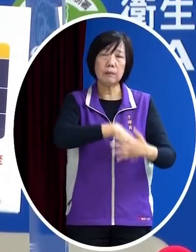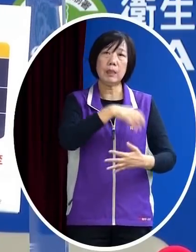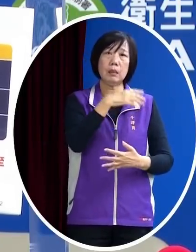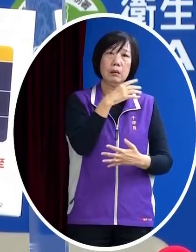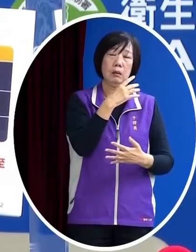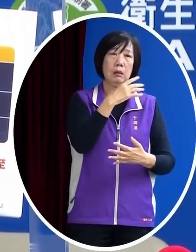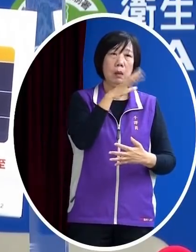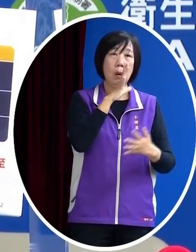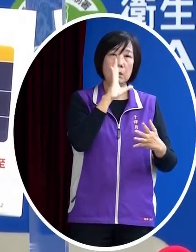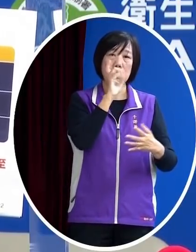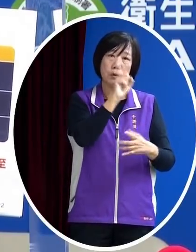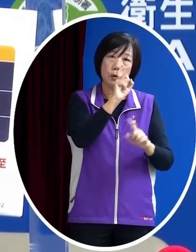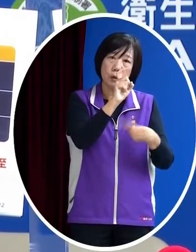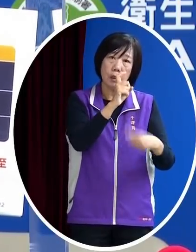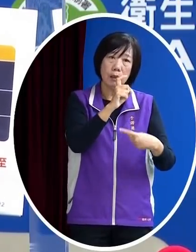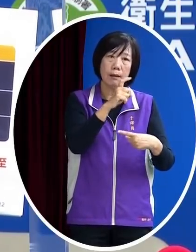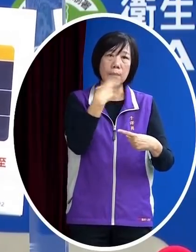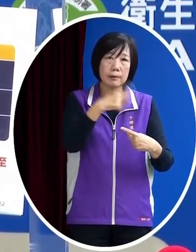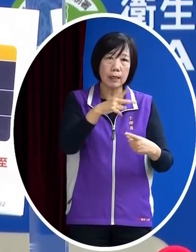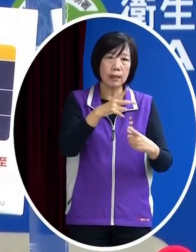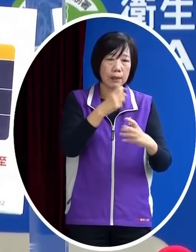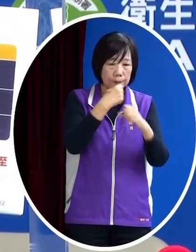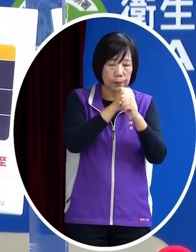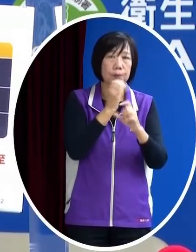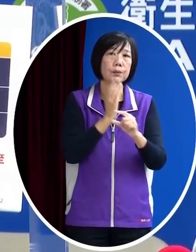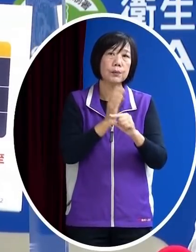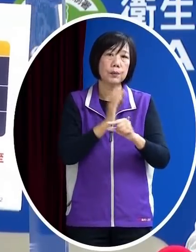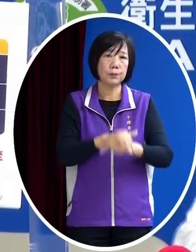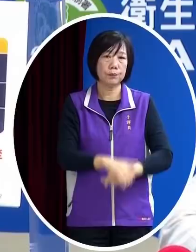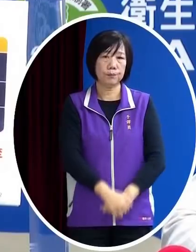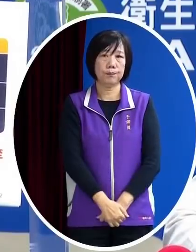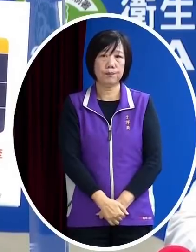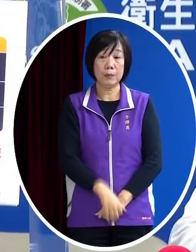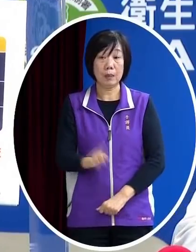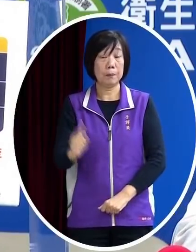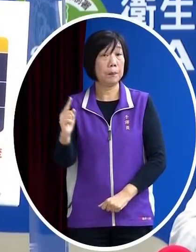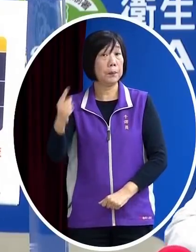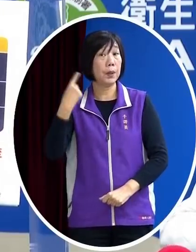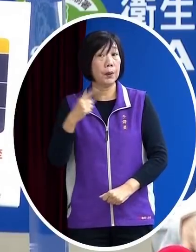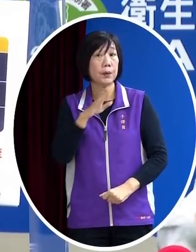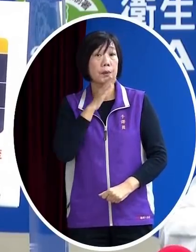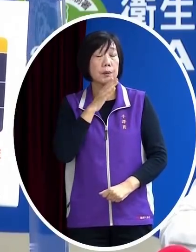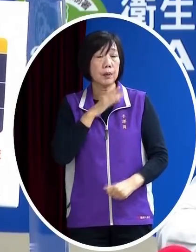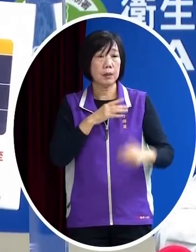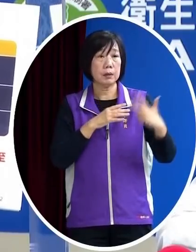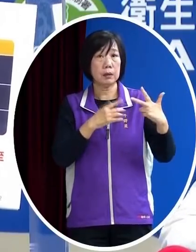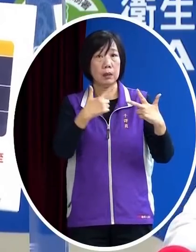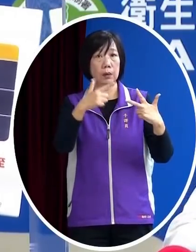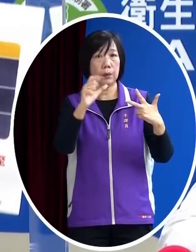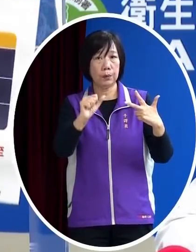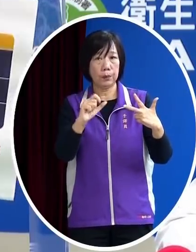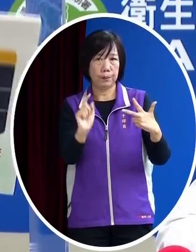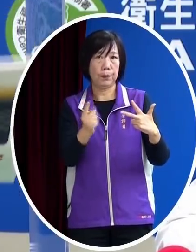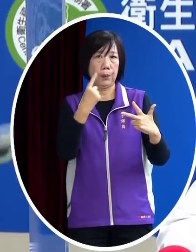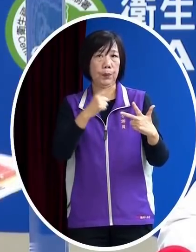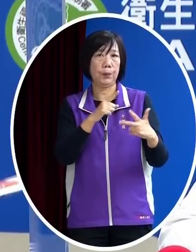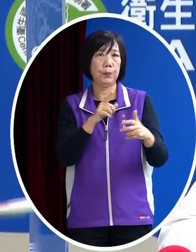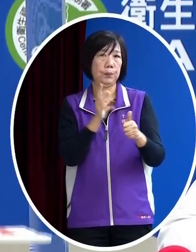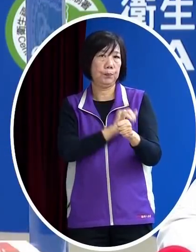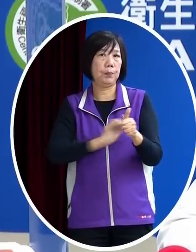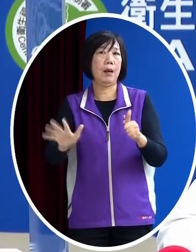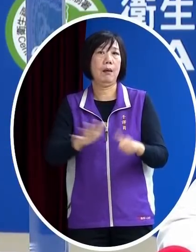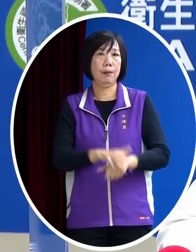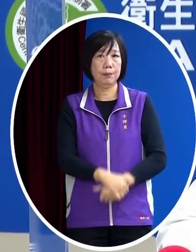剪。大概个案在源头上都是由这个765所引起的，大